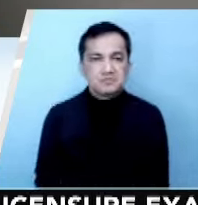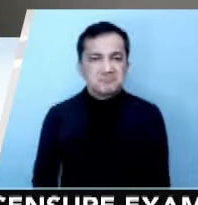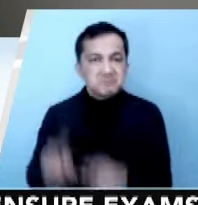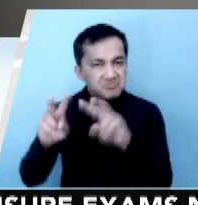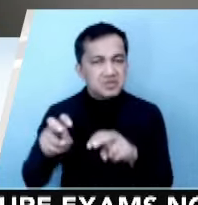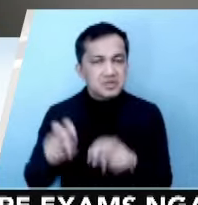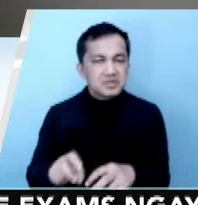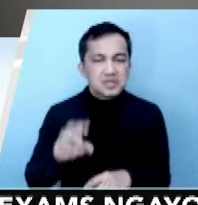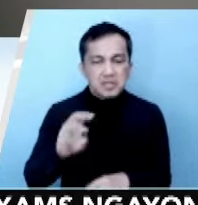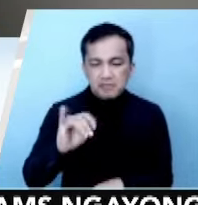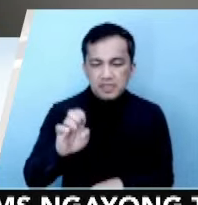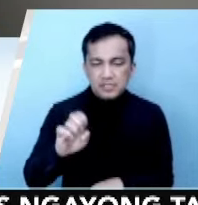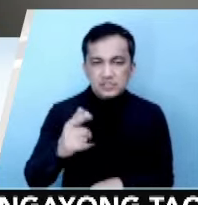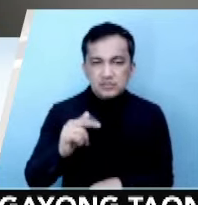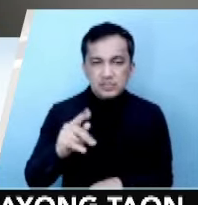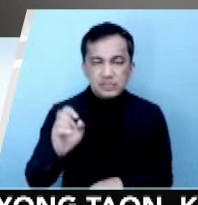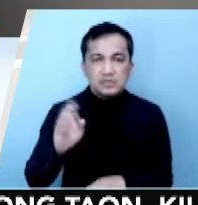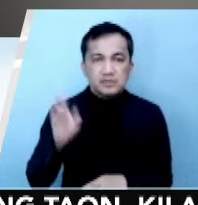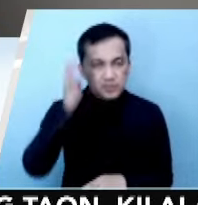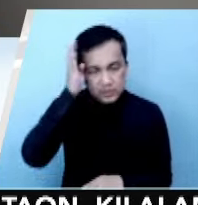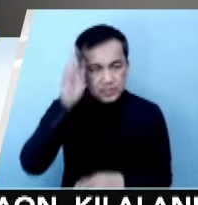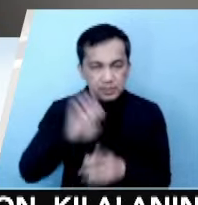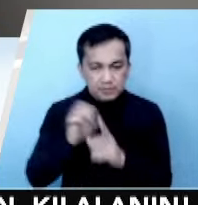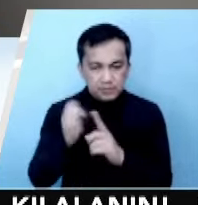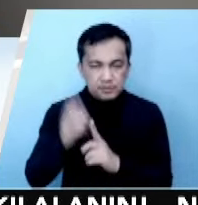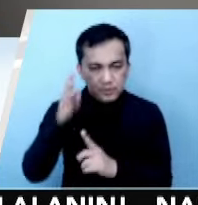Geosciences Bureau at Environmental Management Bureau ng